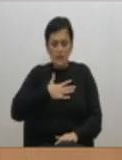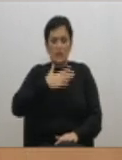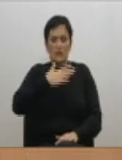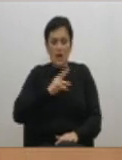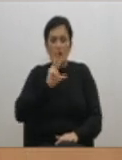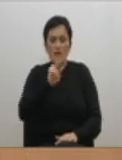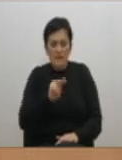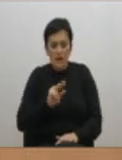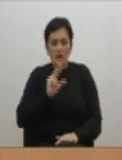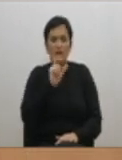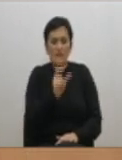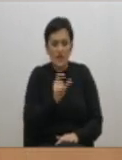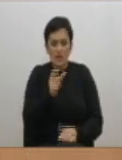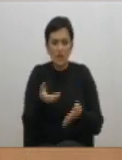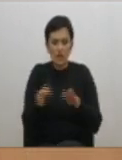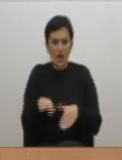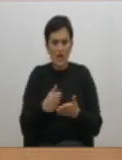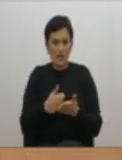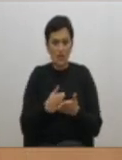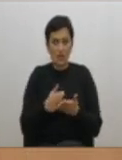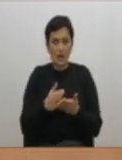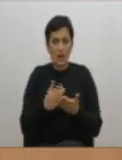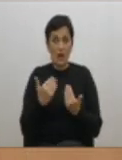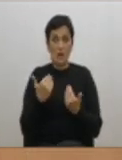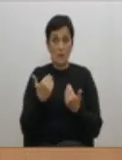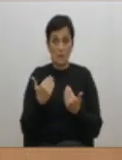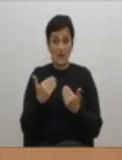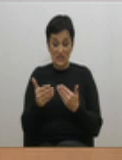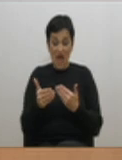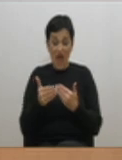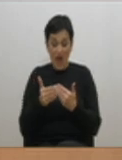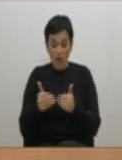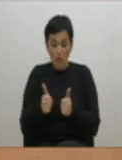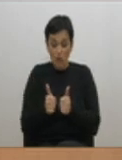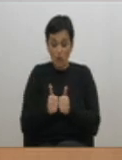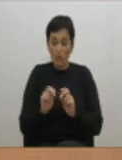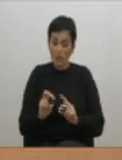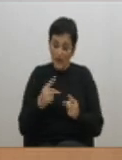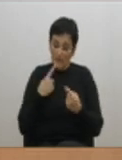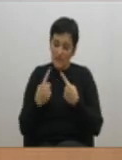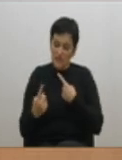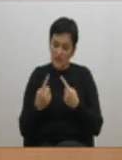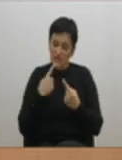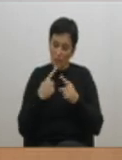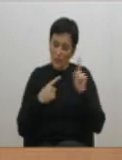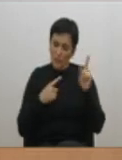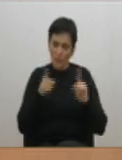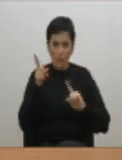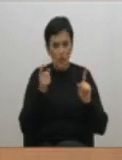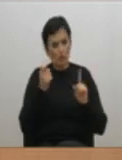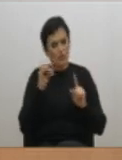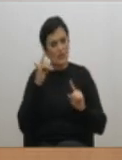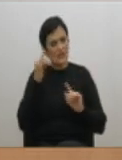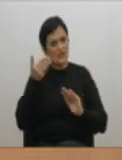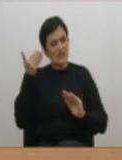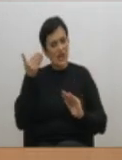შორის შუალედშიღა შერჩენია. მიხვალ ახლოს დაუჯდები გვერდით და საუბრობ ამ თისას და იმ თისას, ცოტა წარსულზე,